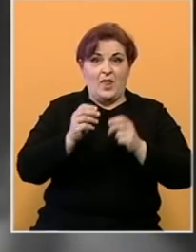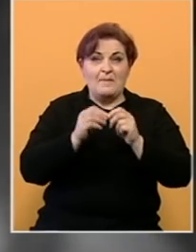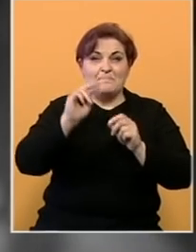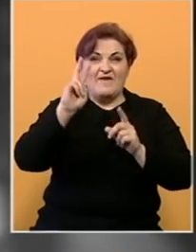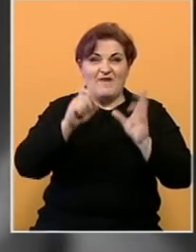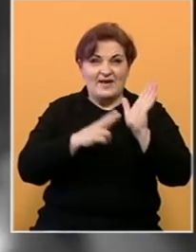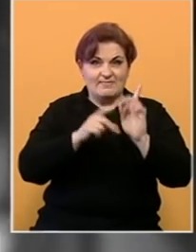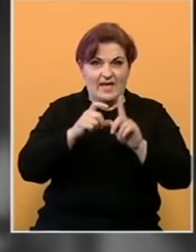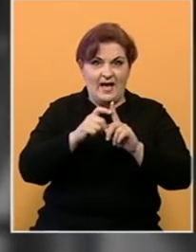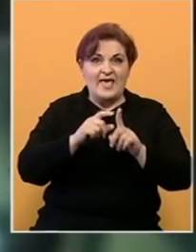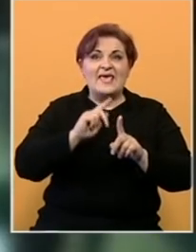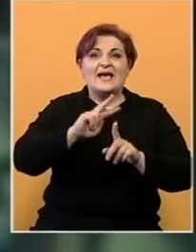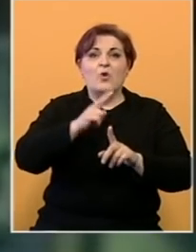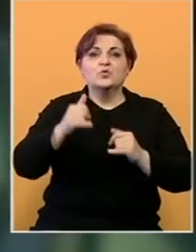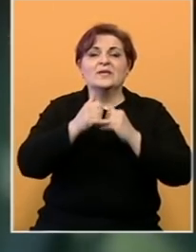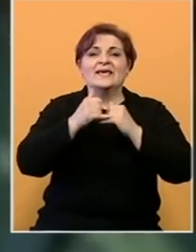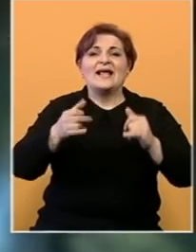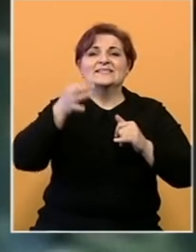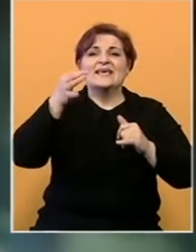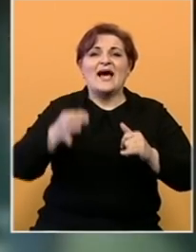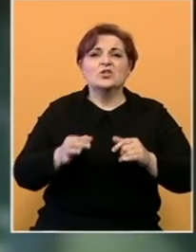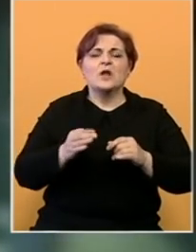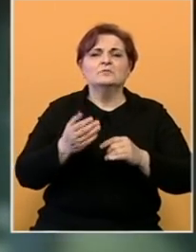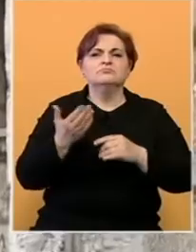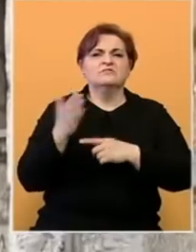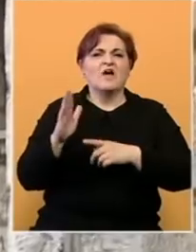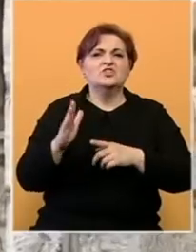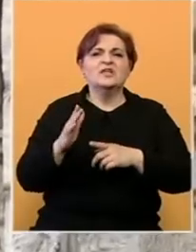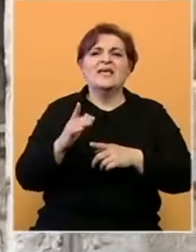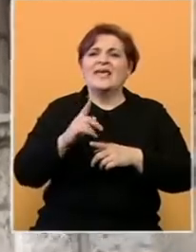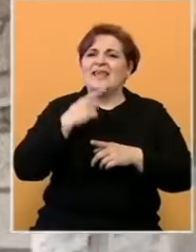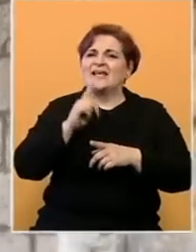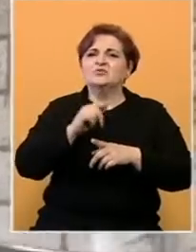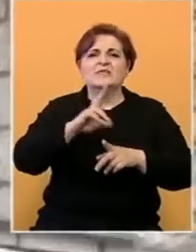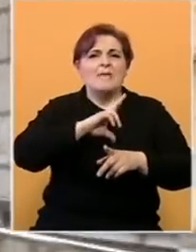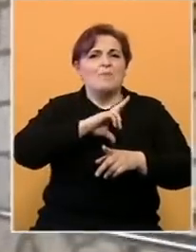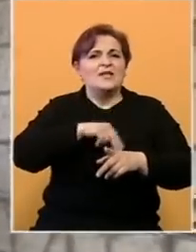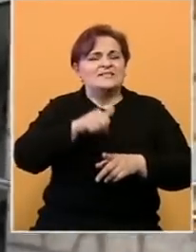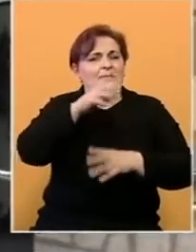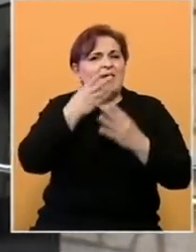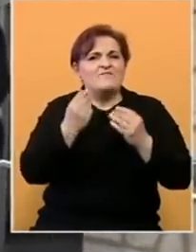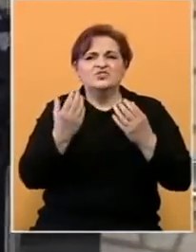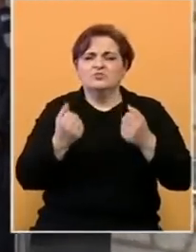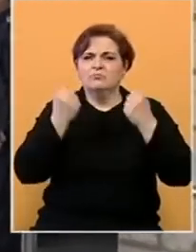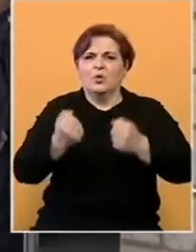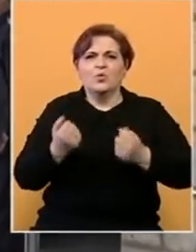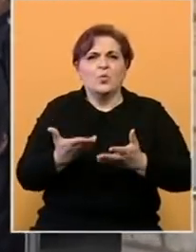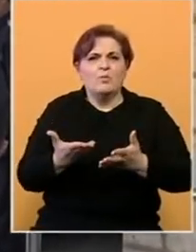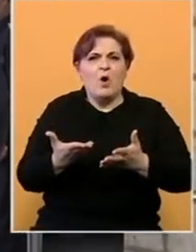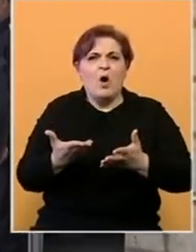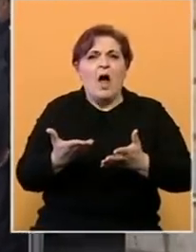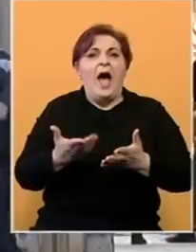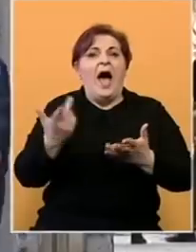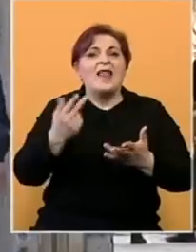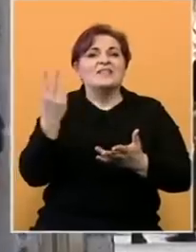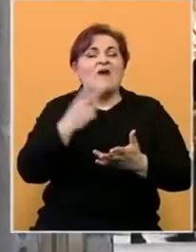poslova Slađan Bevanda, kao i drugi gradski i kantonalni zvaničnici, osudili su policijsku zloupotrebu ovlasti i primjenu sile, a